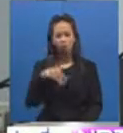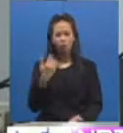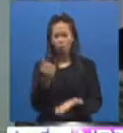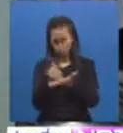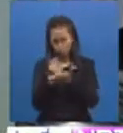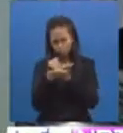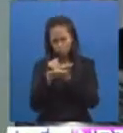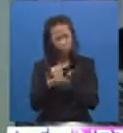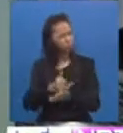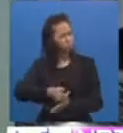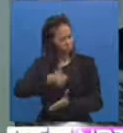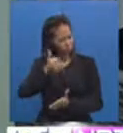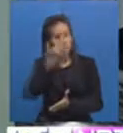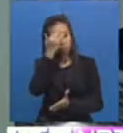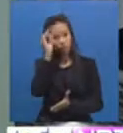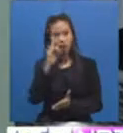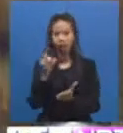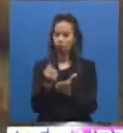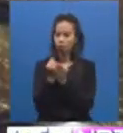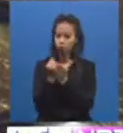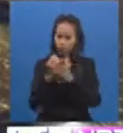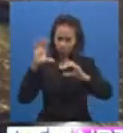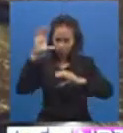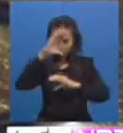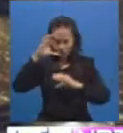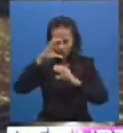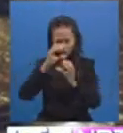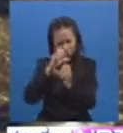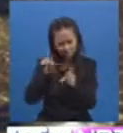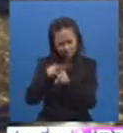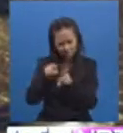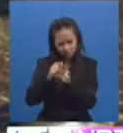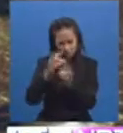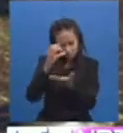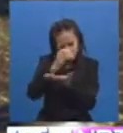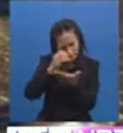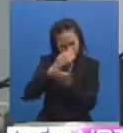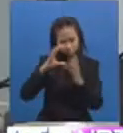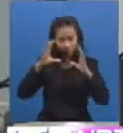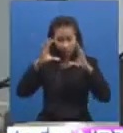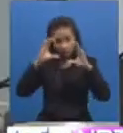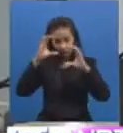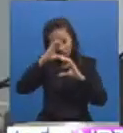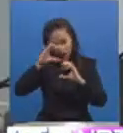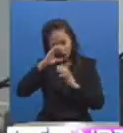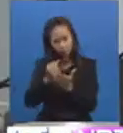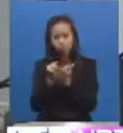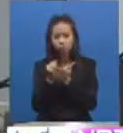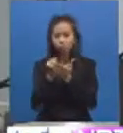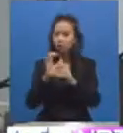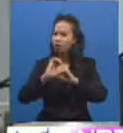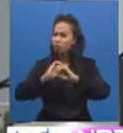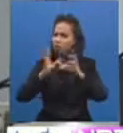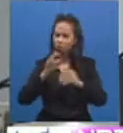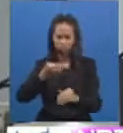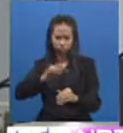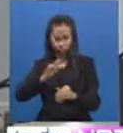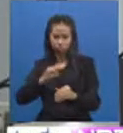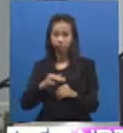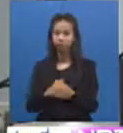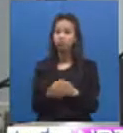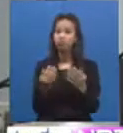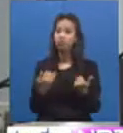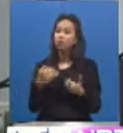ได้มากเลยครับเพราะเป็นตัวช่วยสแกนหาปลอกกระสุนปืนนะครับที่ใช้ก่อเหตุและช่วยในการที่จะให้เจ้าหน้าที่ในการ